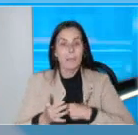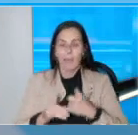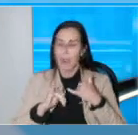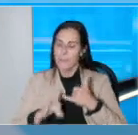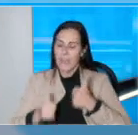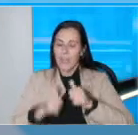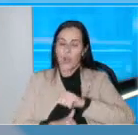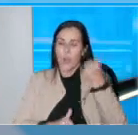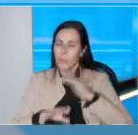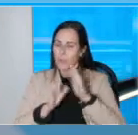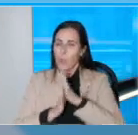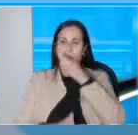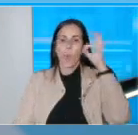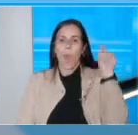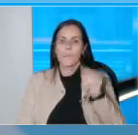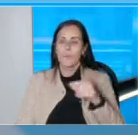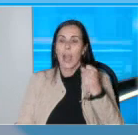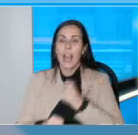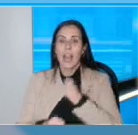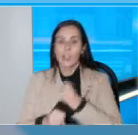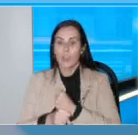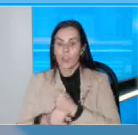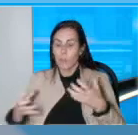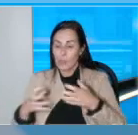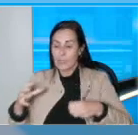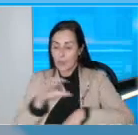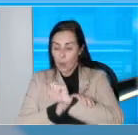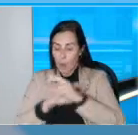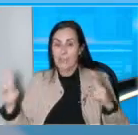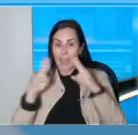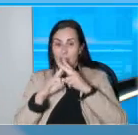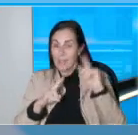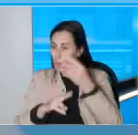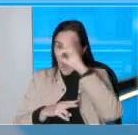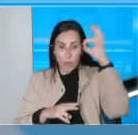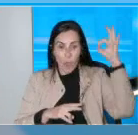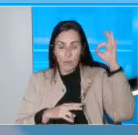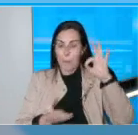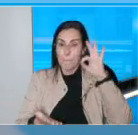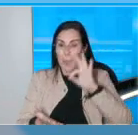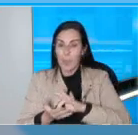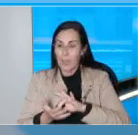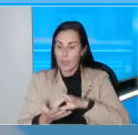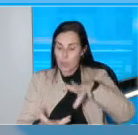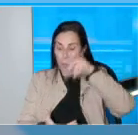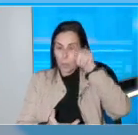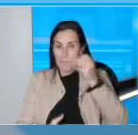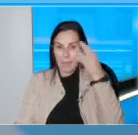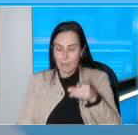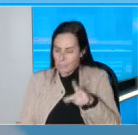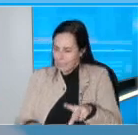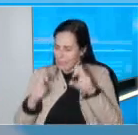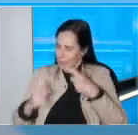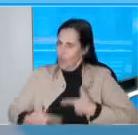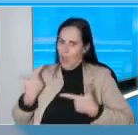את ליגת האלופות עם כל הכוכבים הגדולים הזאת, ולעשות את הקבוצה הגלקטית הזאת עם כל הכוכבים, וברגע שהמונדיאל אצלם בבית, זו